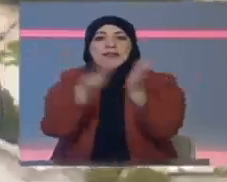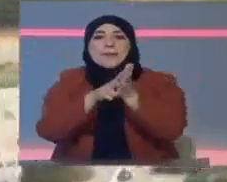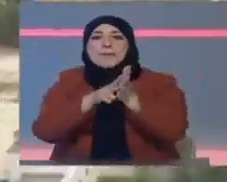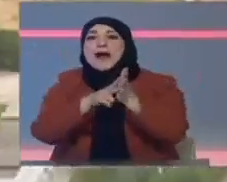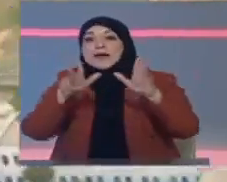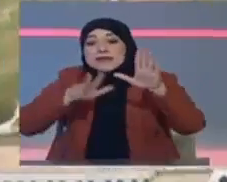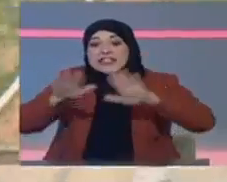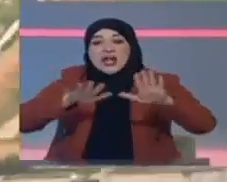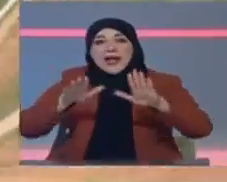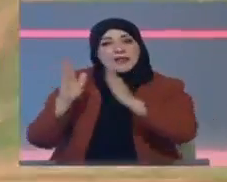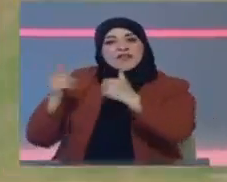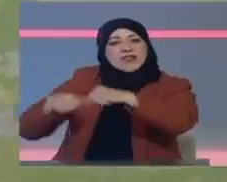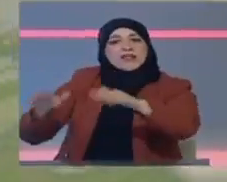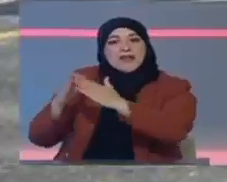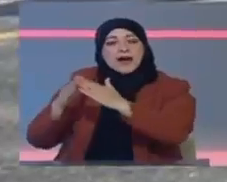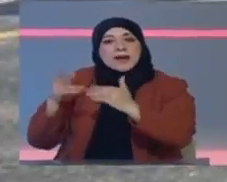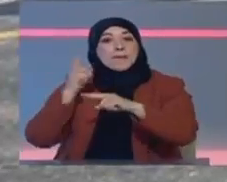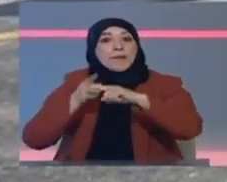العام حظر التجول